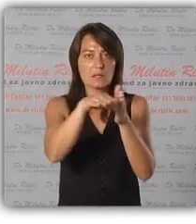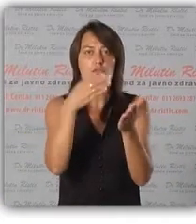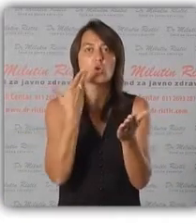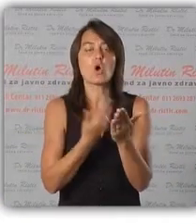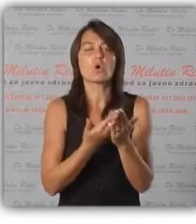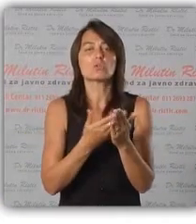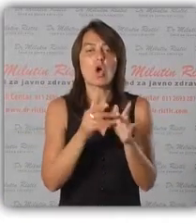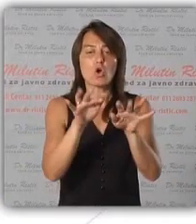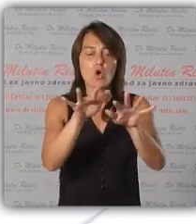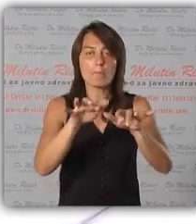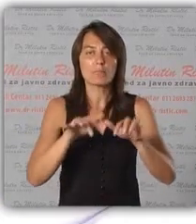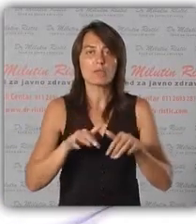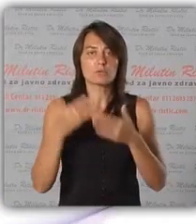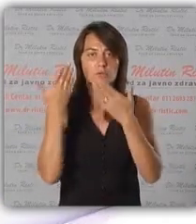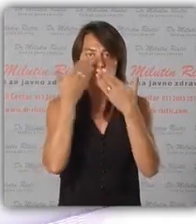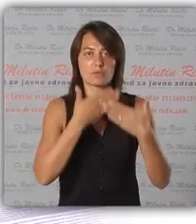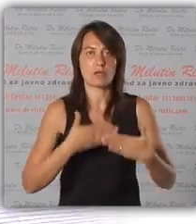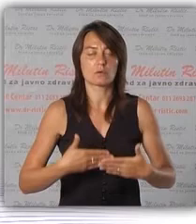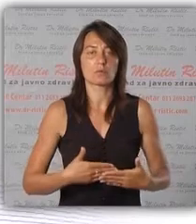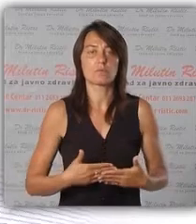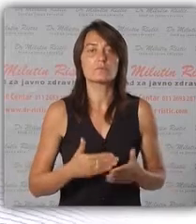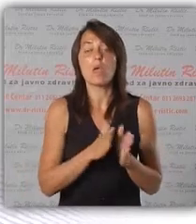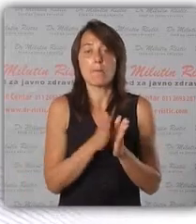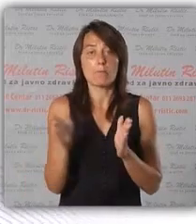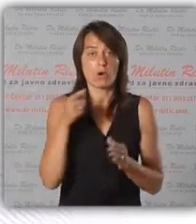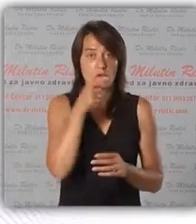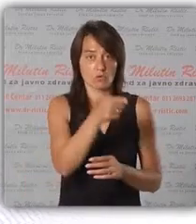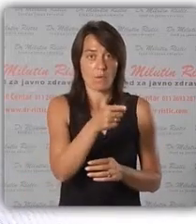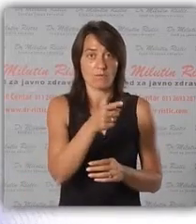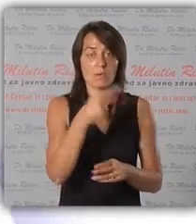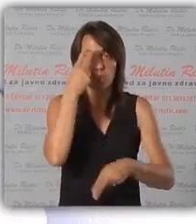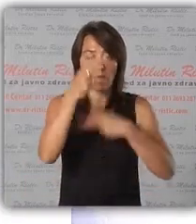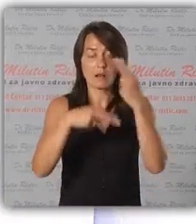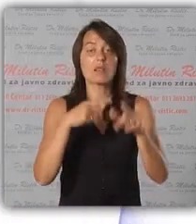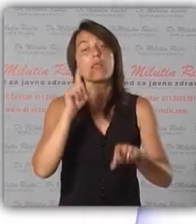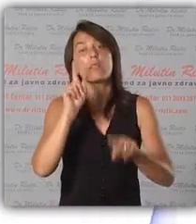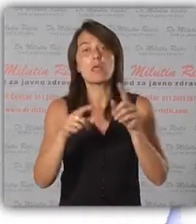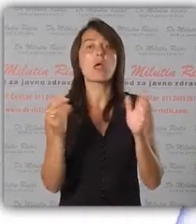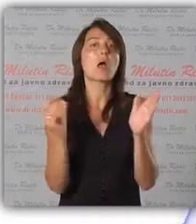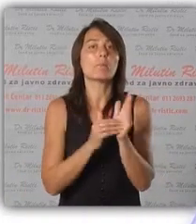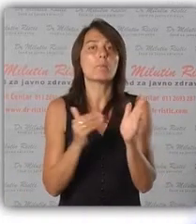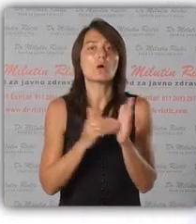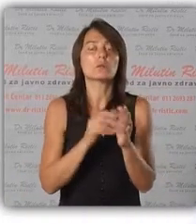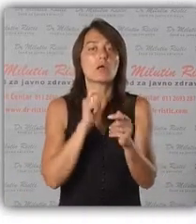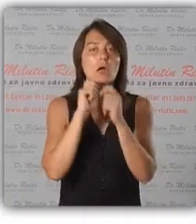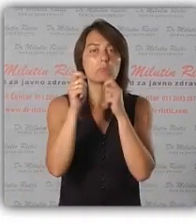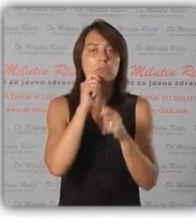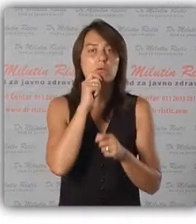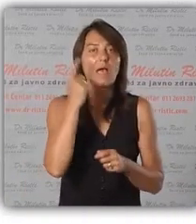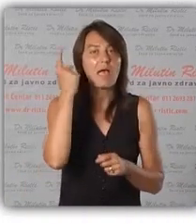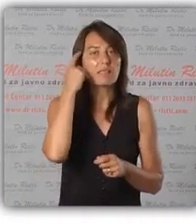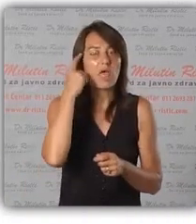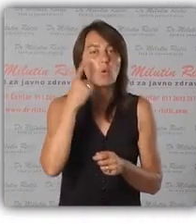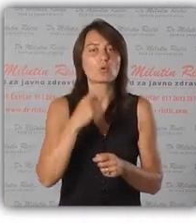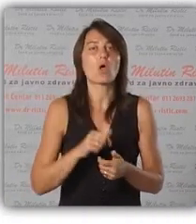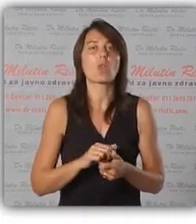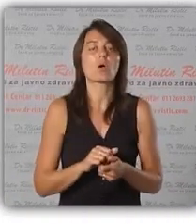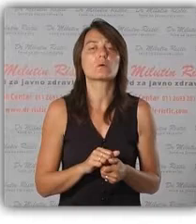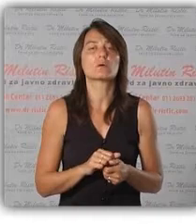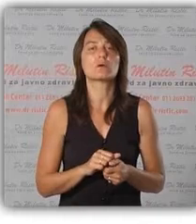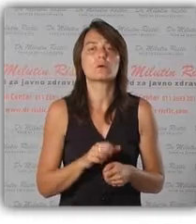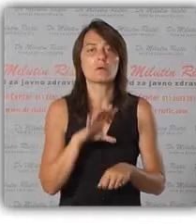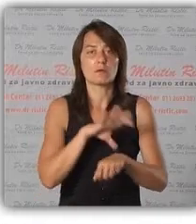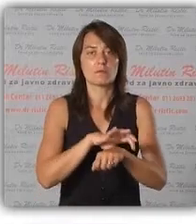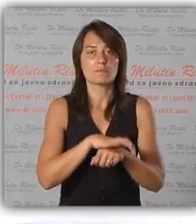magnetnu rezonancu, odnosno kompjuterizovanu tomografiju. Pored ovih pregleda, ponekad su potrebni i konsultativni pregledi